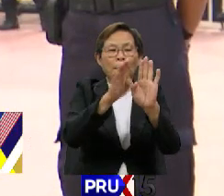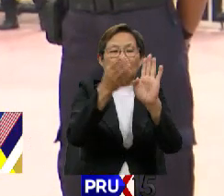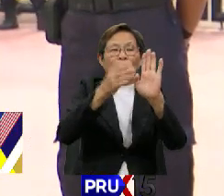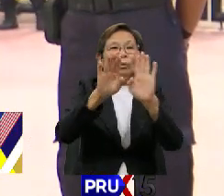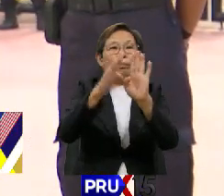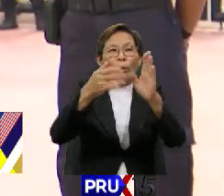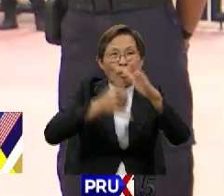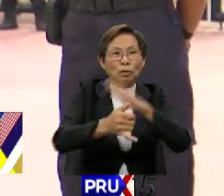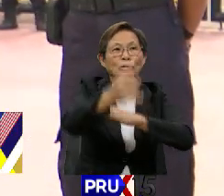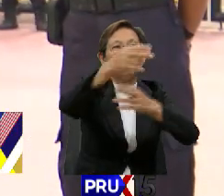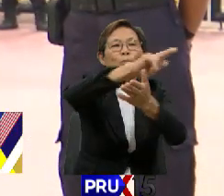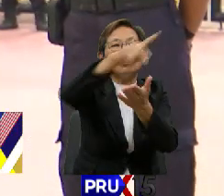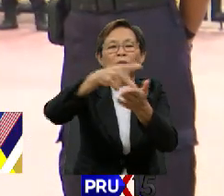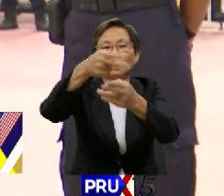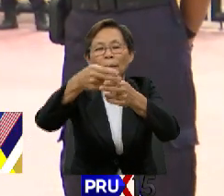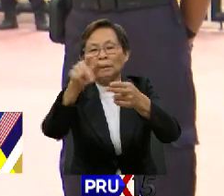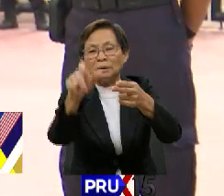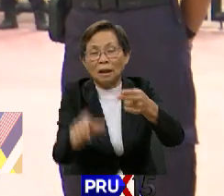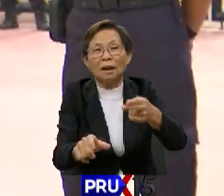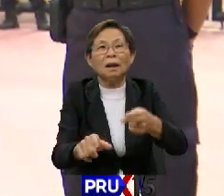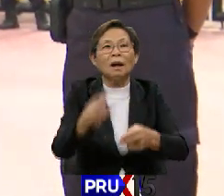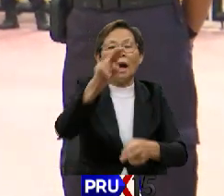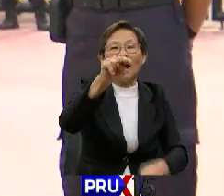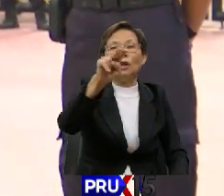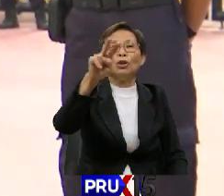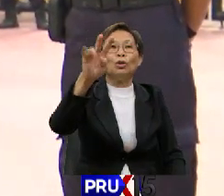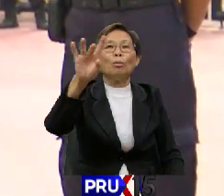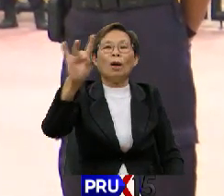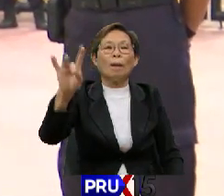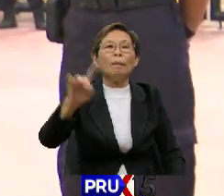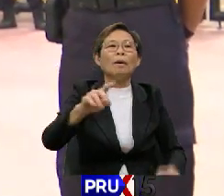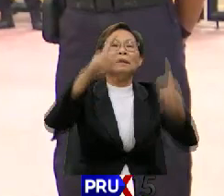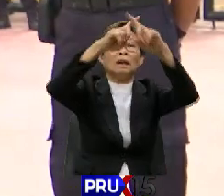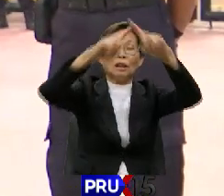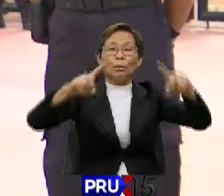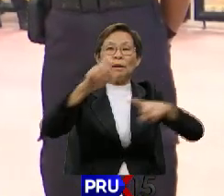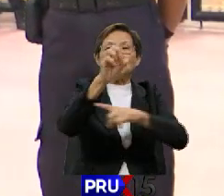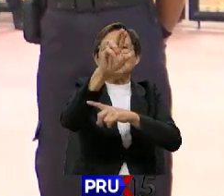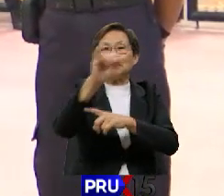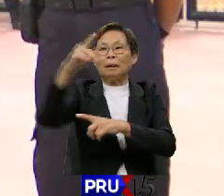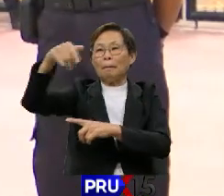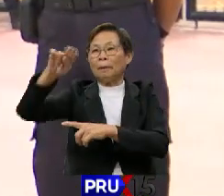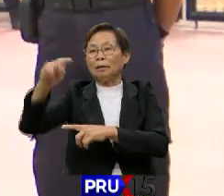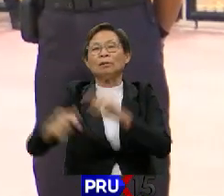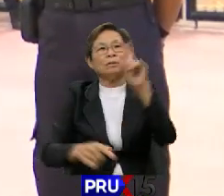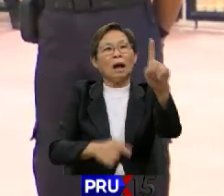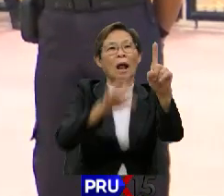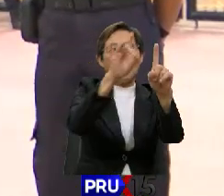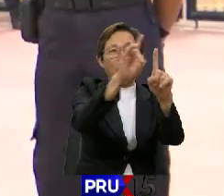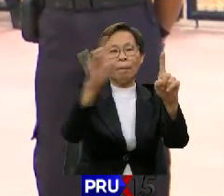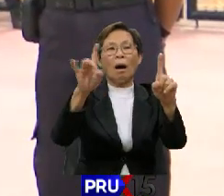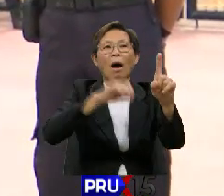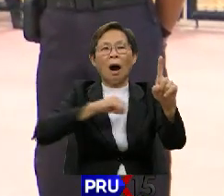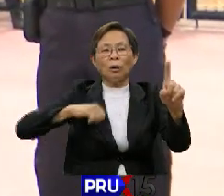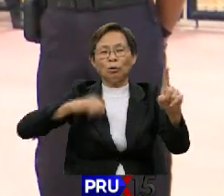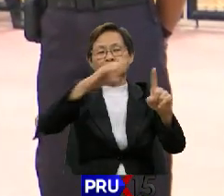masuk pusat penamaan calon N26 di Dewan Sri Pinang ketika ini. Di sini seramai 188